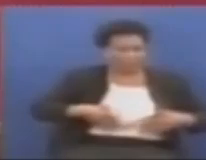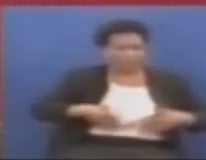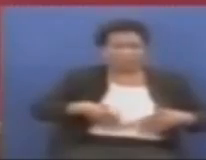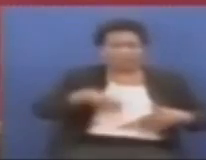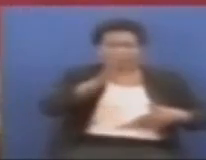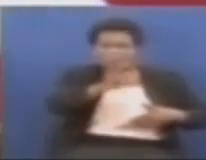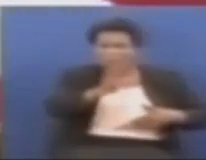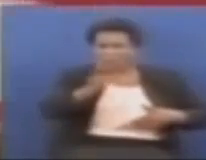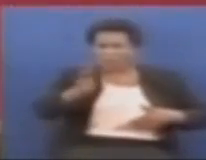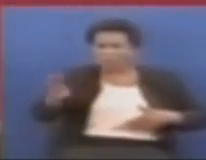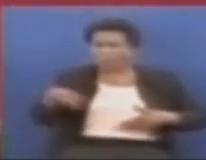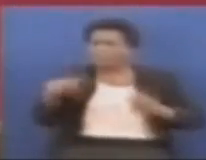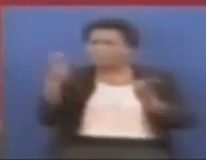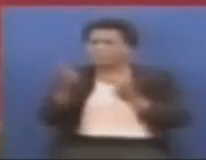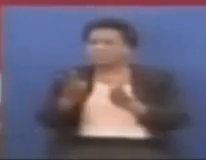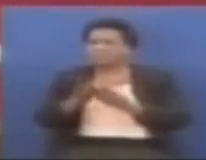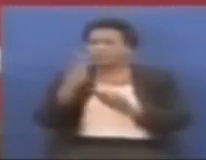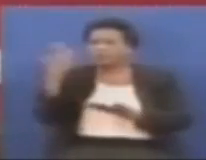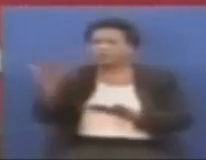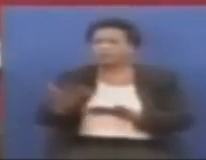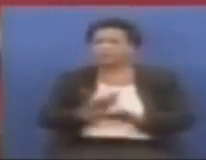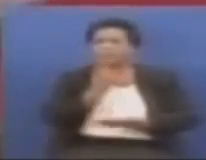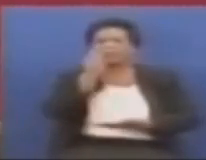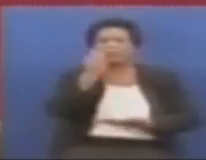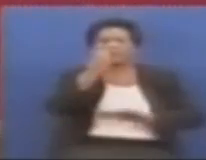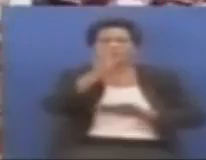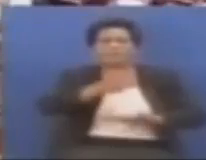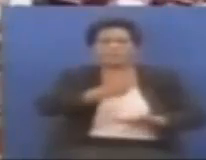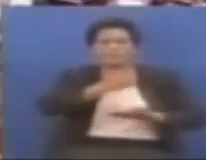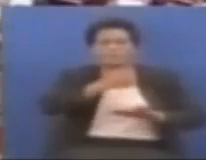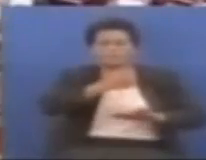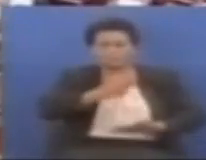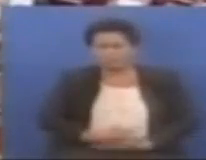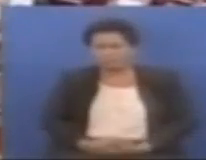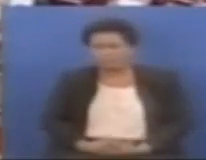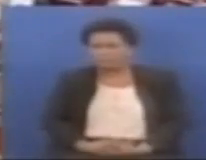kwa kadri ya upatikanaji wa fedha.